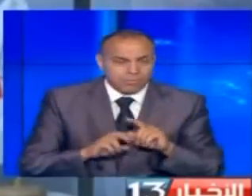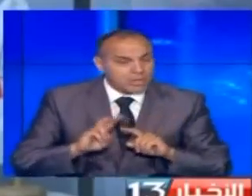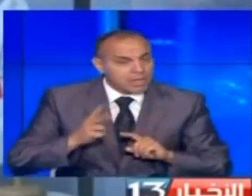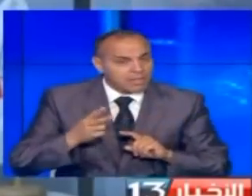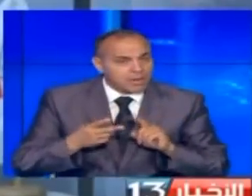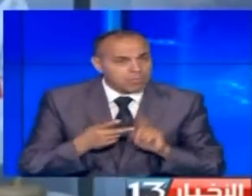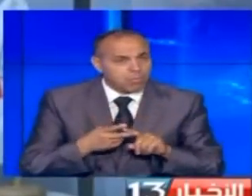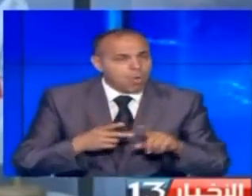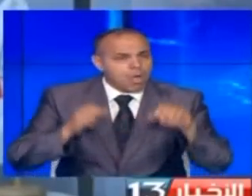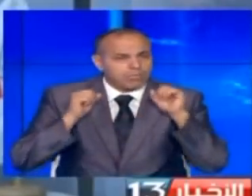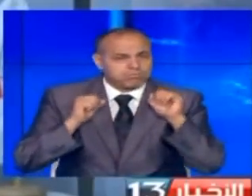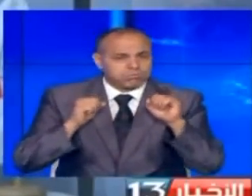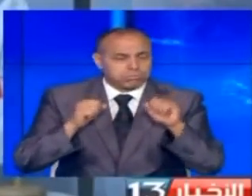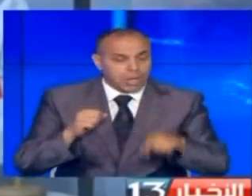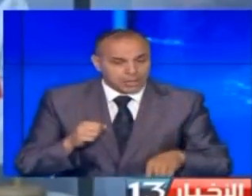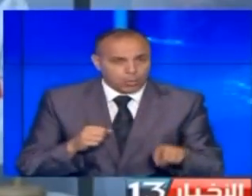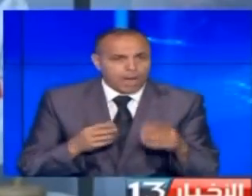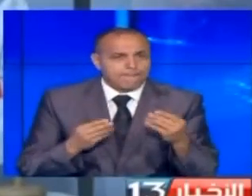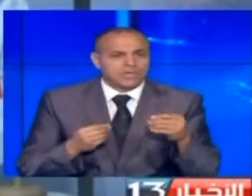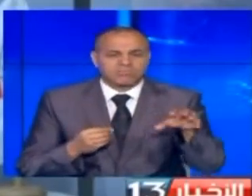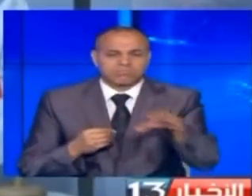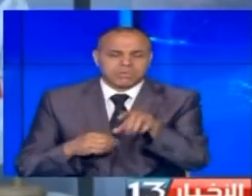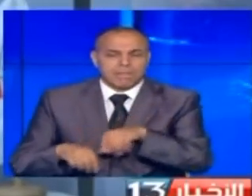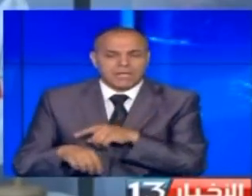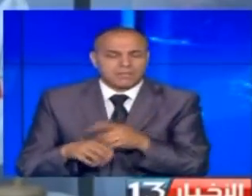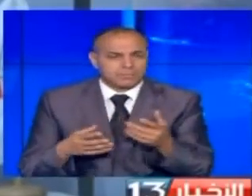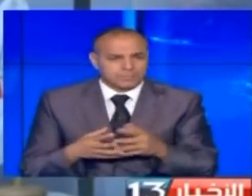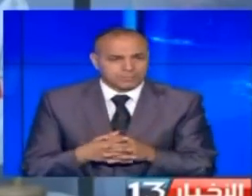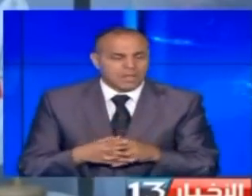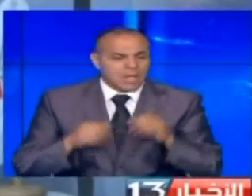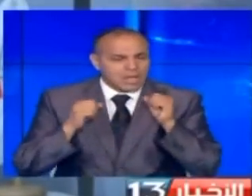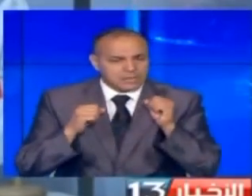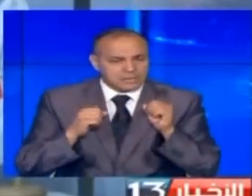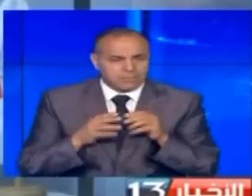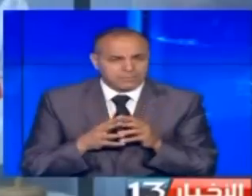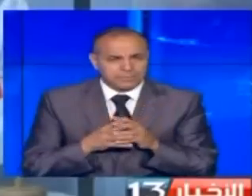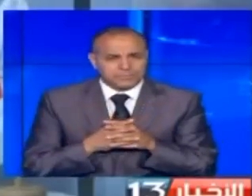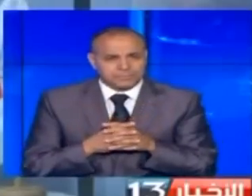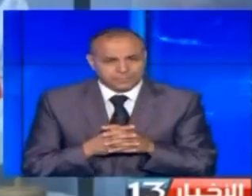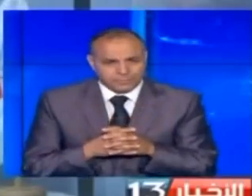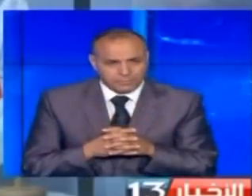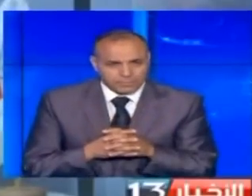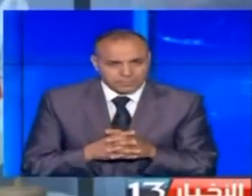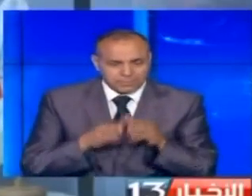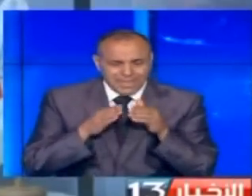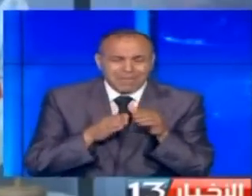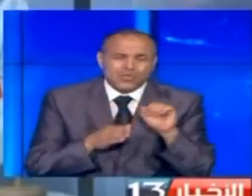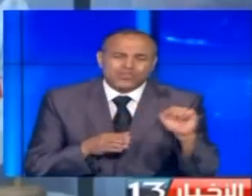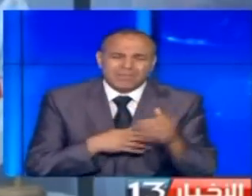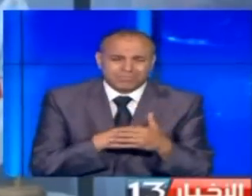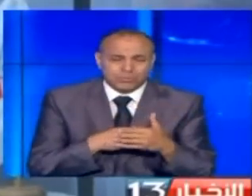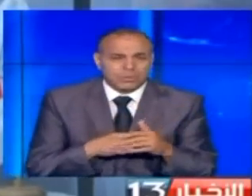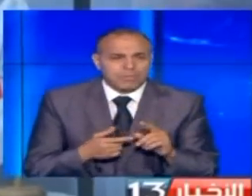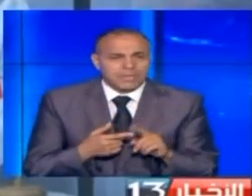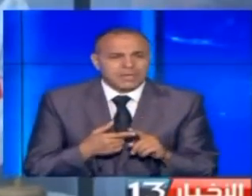هي الاعتصامات اللي موجودة بعديد البلديات، اعتصامات لمطالب اجتماعية بكل